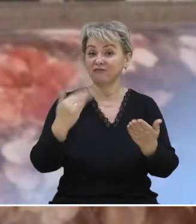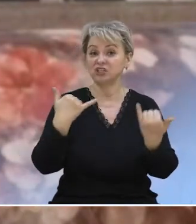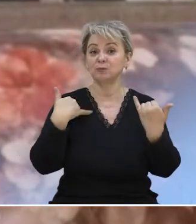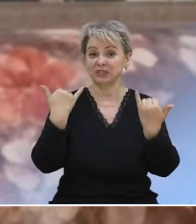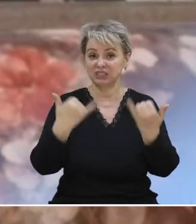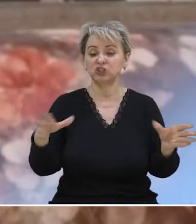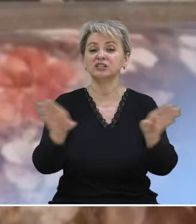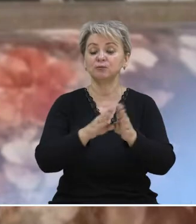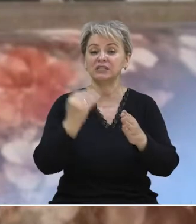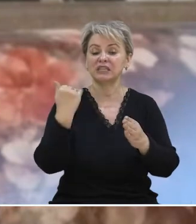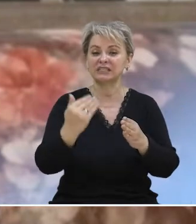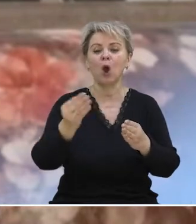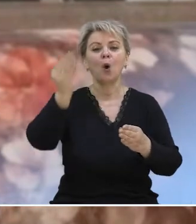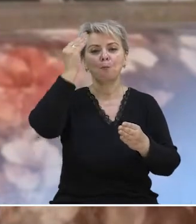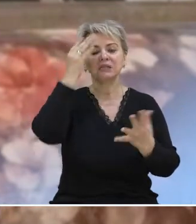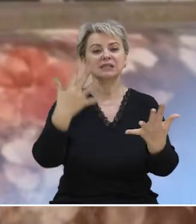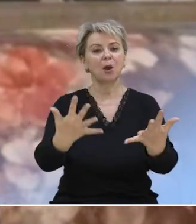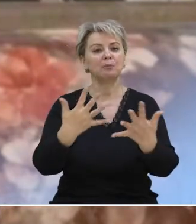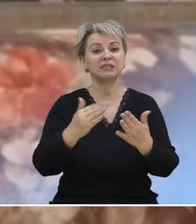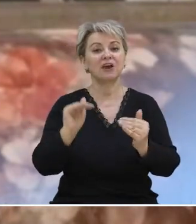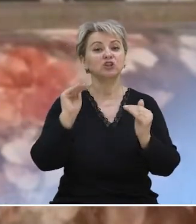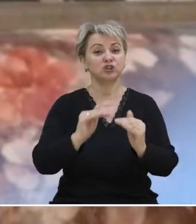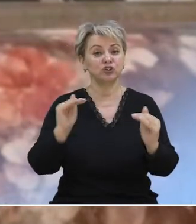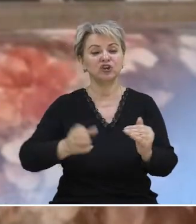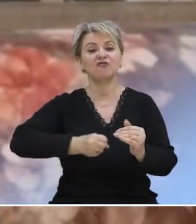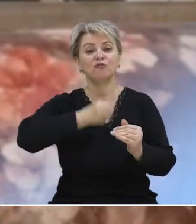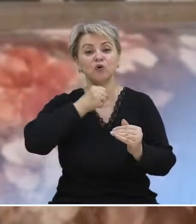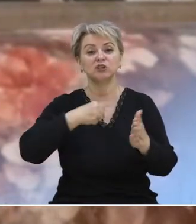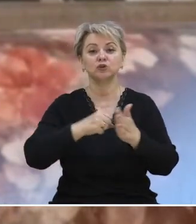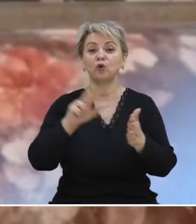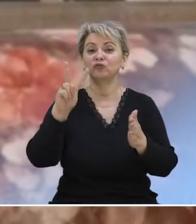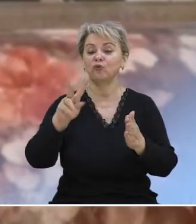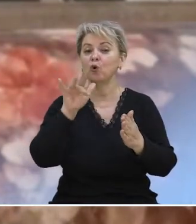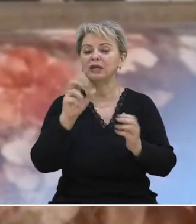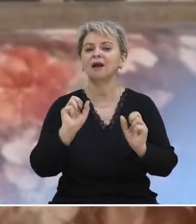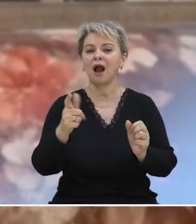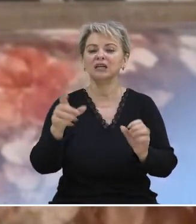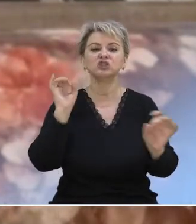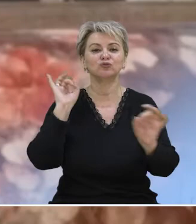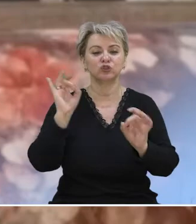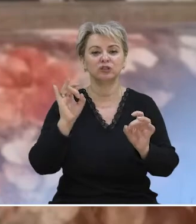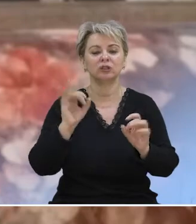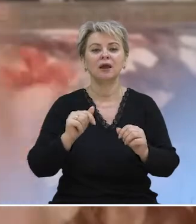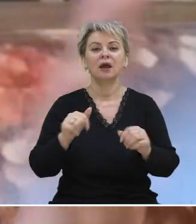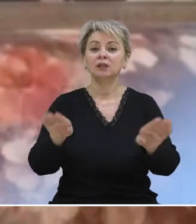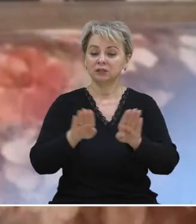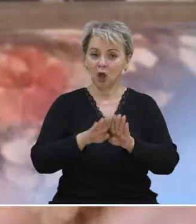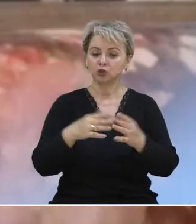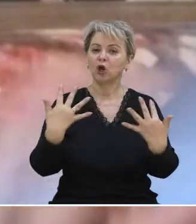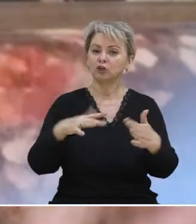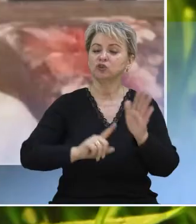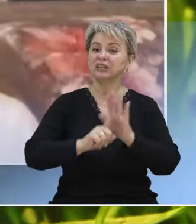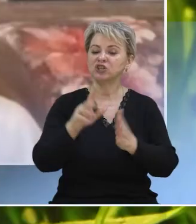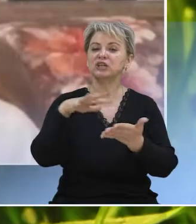Ну вот давайте мы сейчас вместе с вами мысленно представим малышей в возрасте до 2 лет. Вот как они звучат? Так, давайте, я